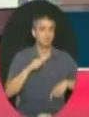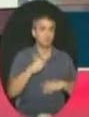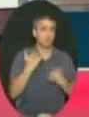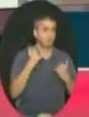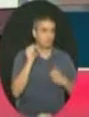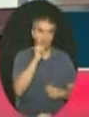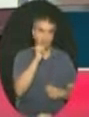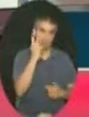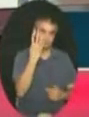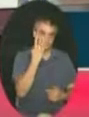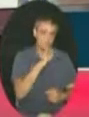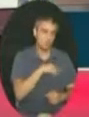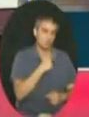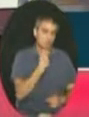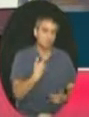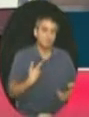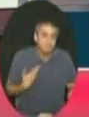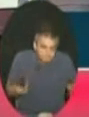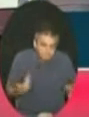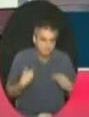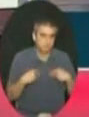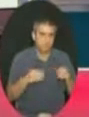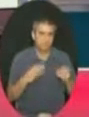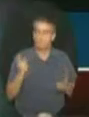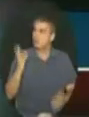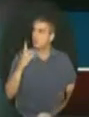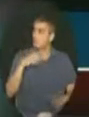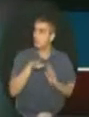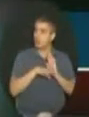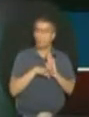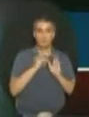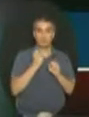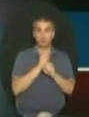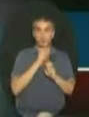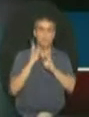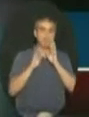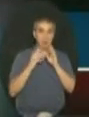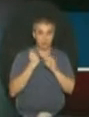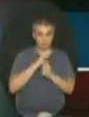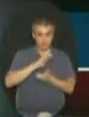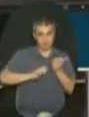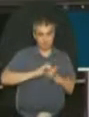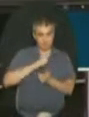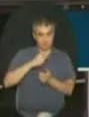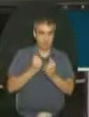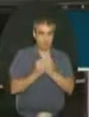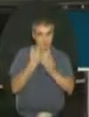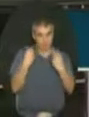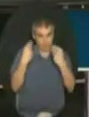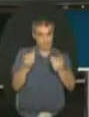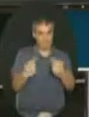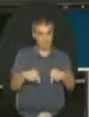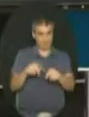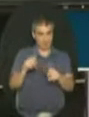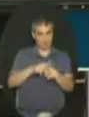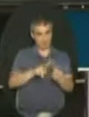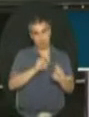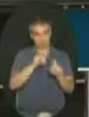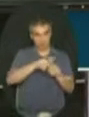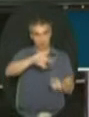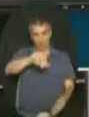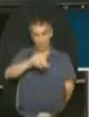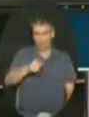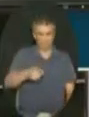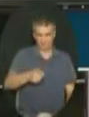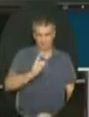הכנסת. כרגע הוא לא רוצה ארבעה, הוא מוכן שתיים, אז אני הולך. אגב, גם הנוהג הזה שמי שעושה קצת בעיות ויוצר פלונטר, אז מקימים לו ועדה, שהוא סוחט כמו אורן